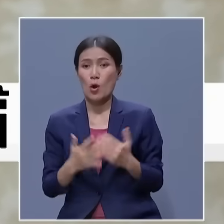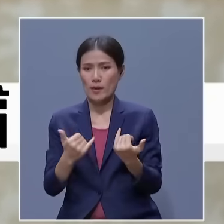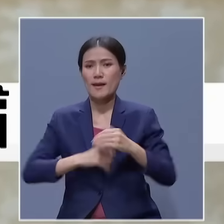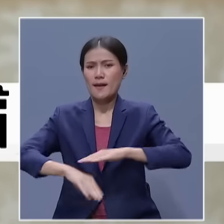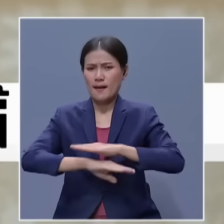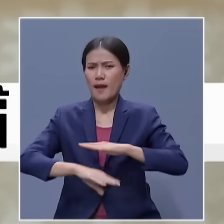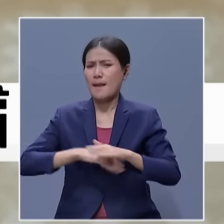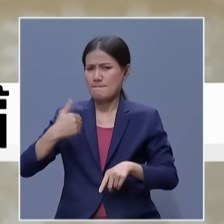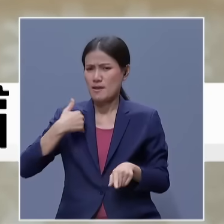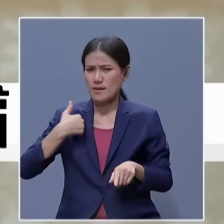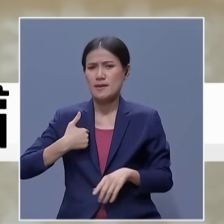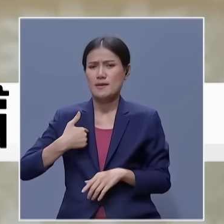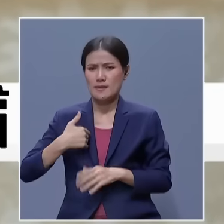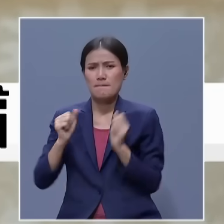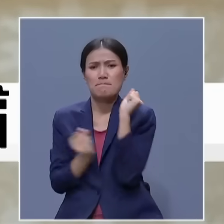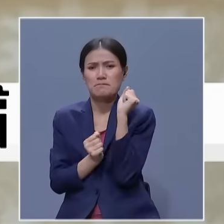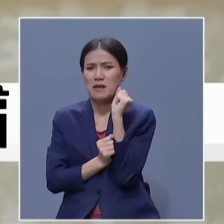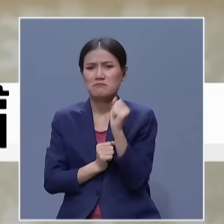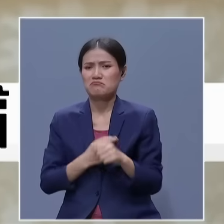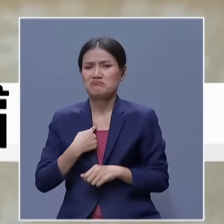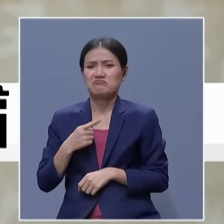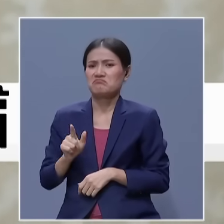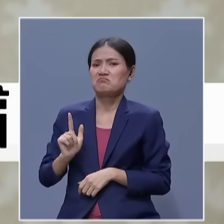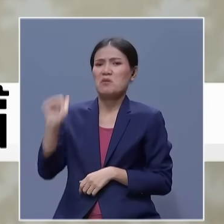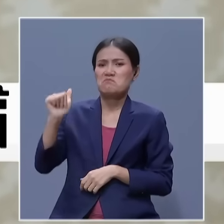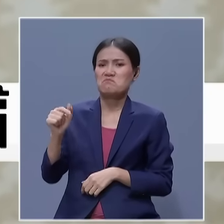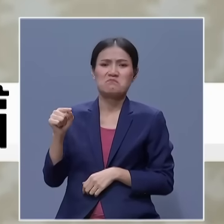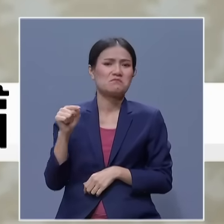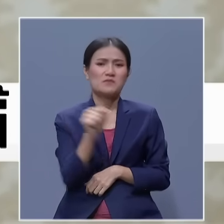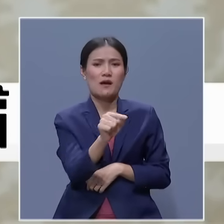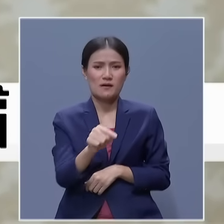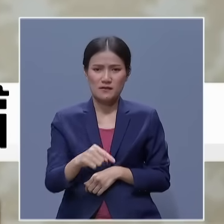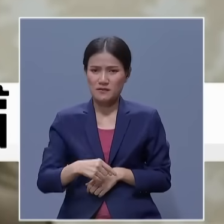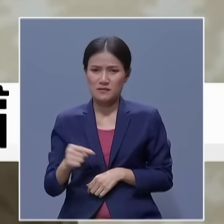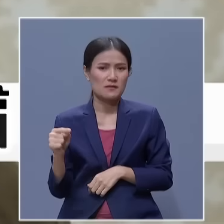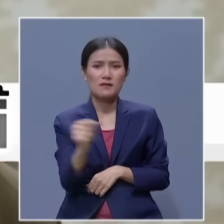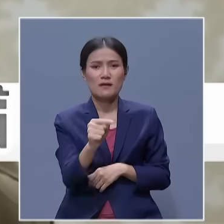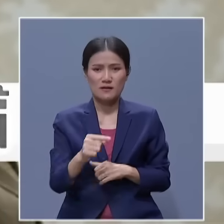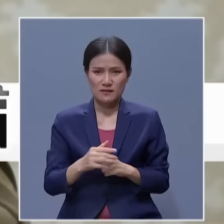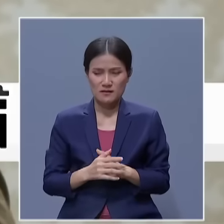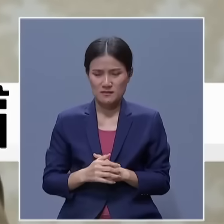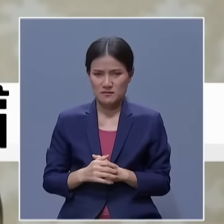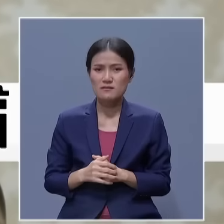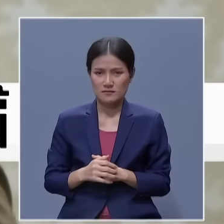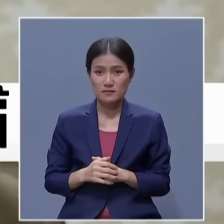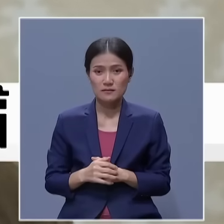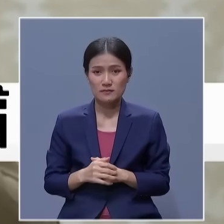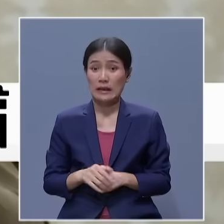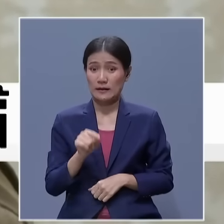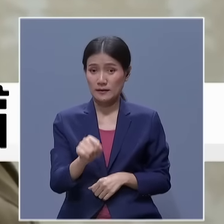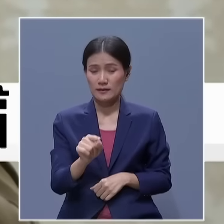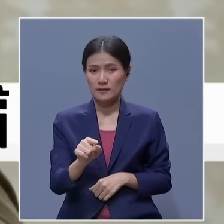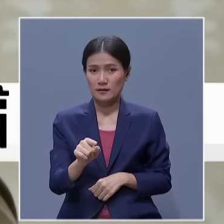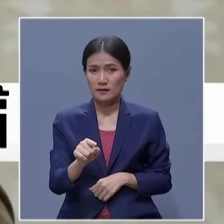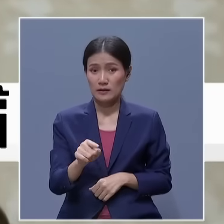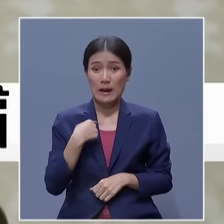ยืนยันชัดเจนว่ากำนันเป็นผู้สั่งยิงนะครับนะเพราะนั้นในเหตุการณ์ดังกล่าวเหล่านี้นะครับหลังจาก